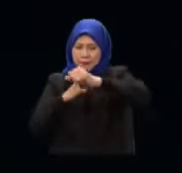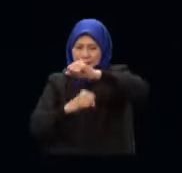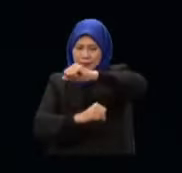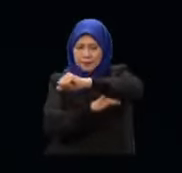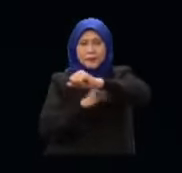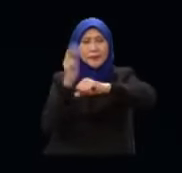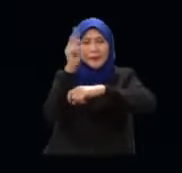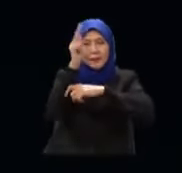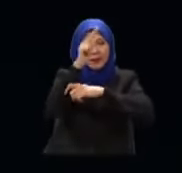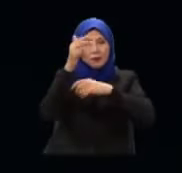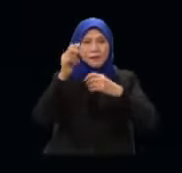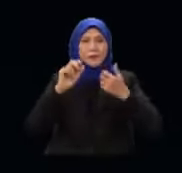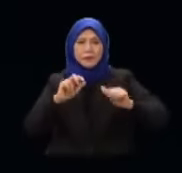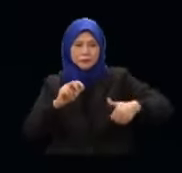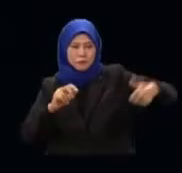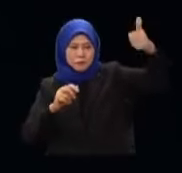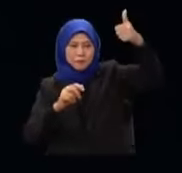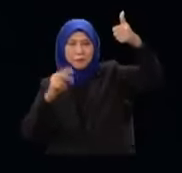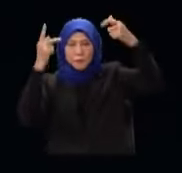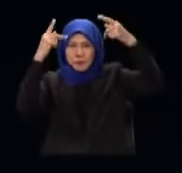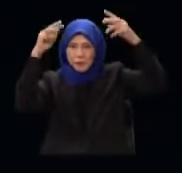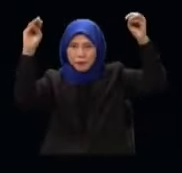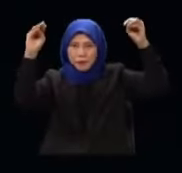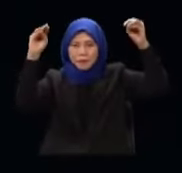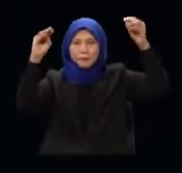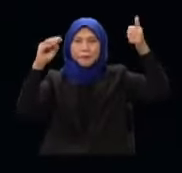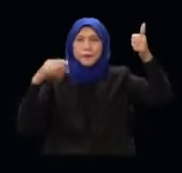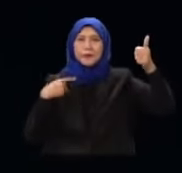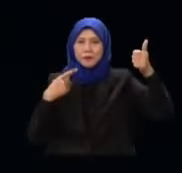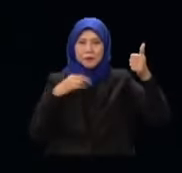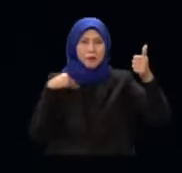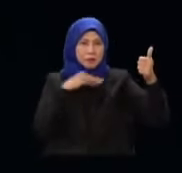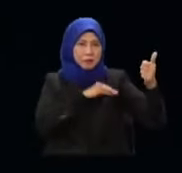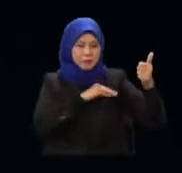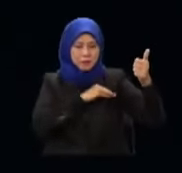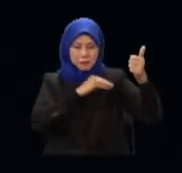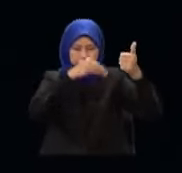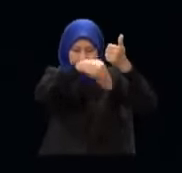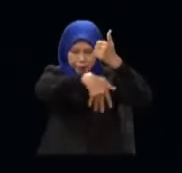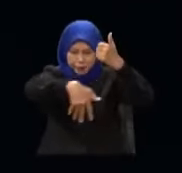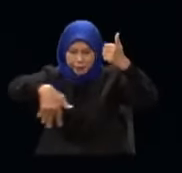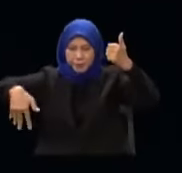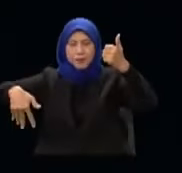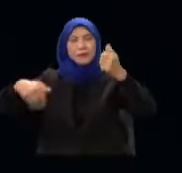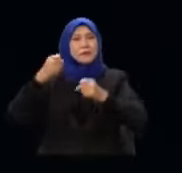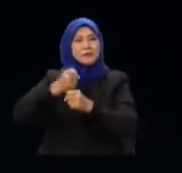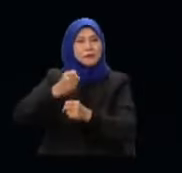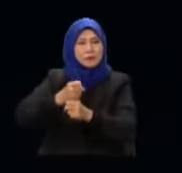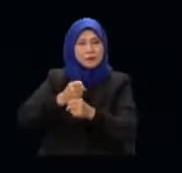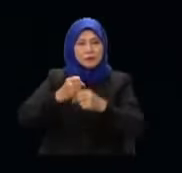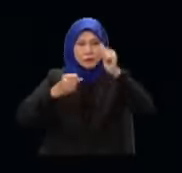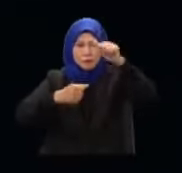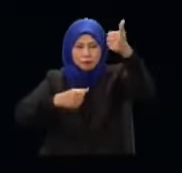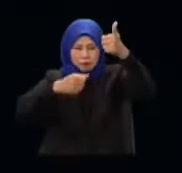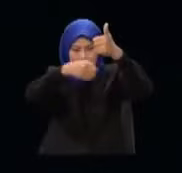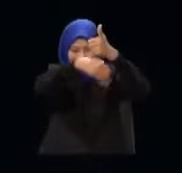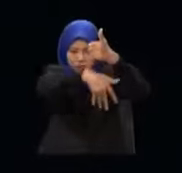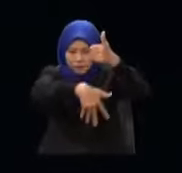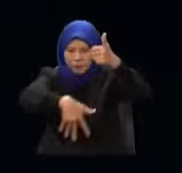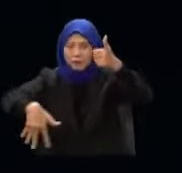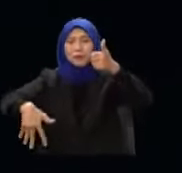itu bukan aja berada diatas Perdana Menteri dengan kabinetnya dengan menteri-menteri yang diberikan tugasan tapi struktur